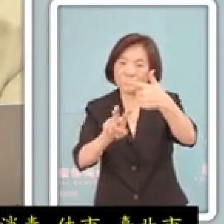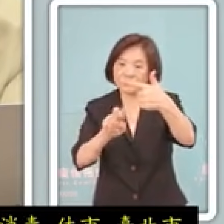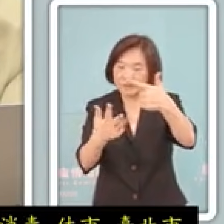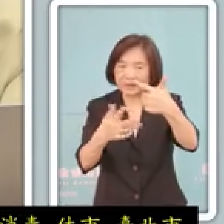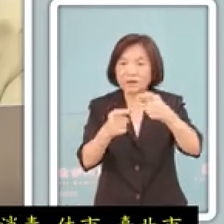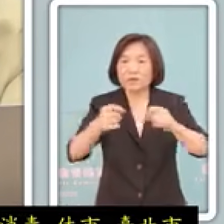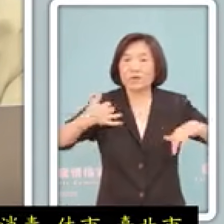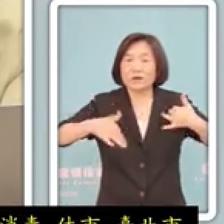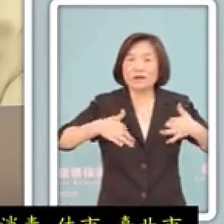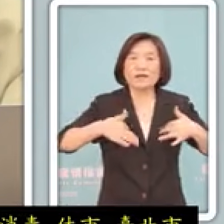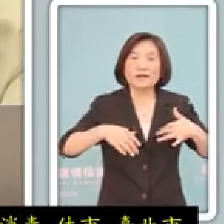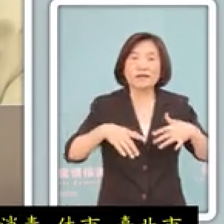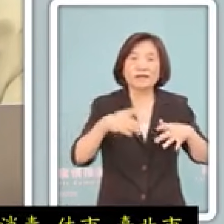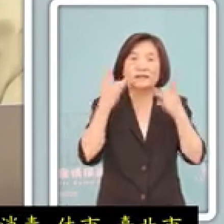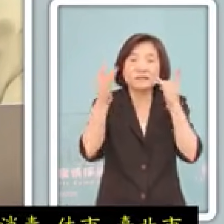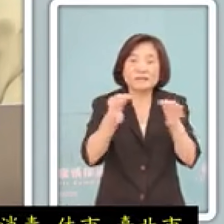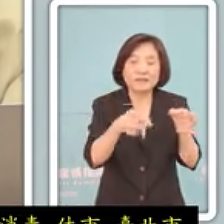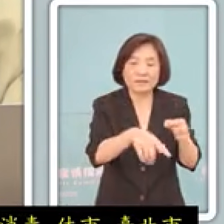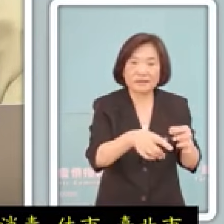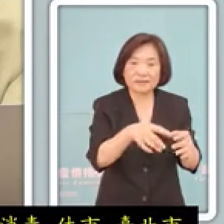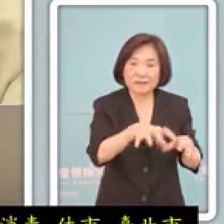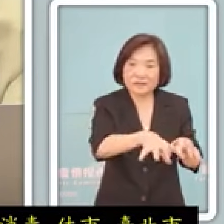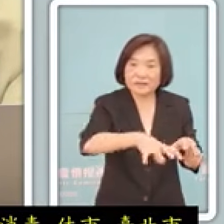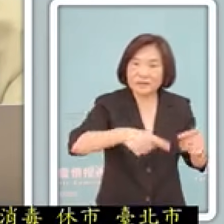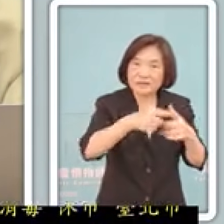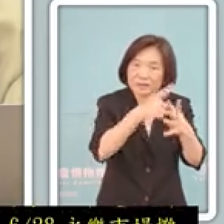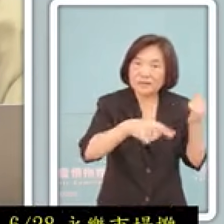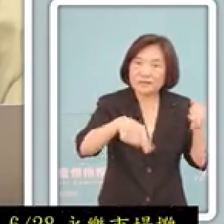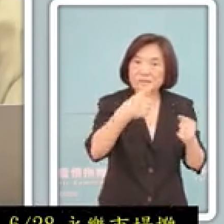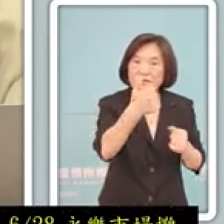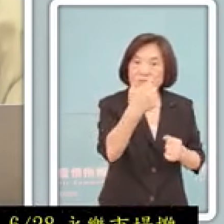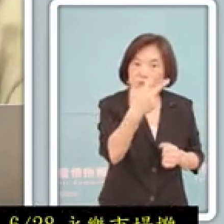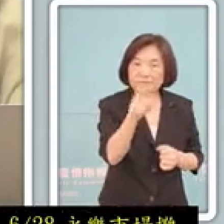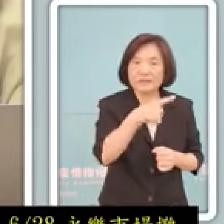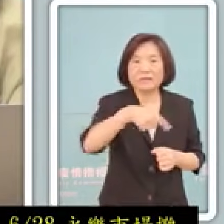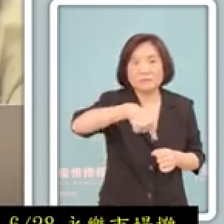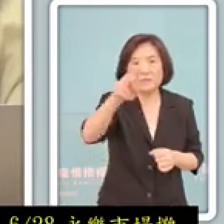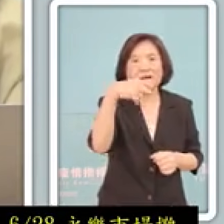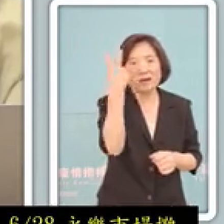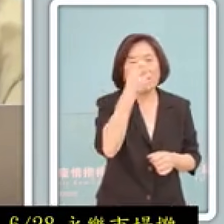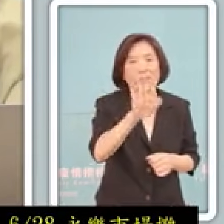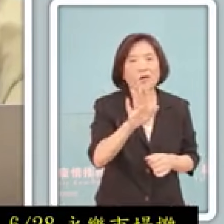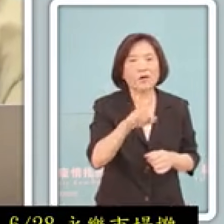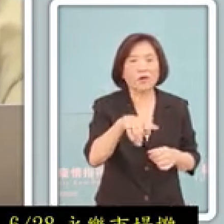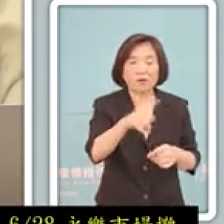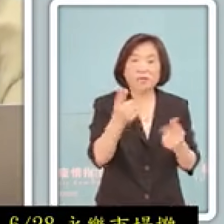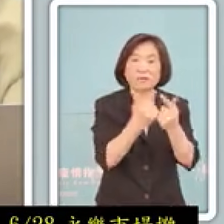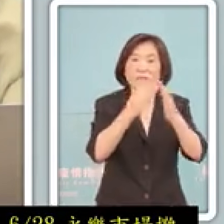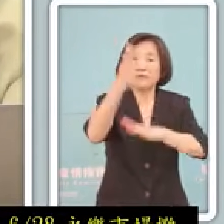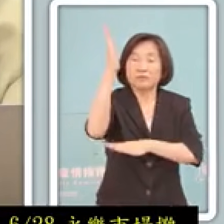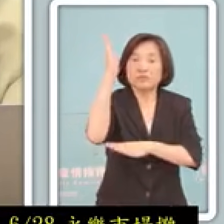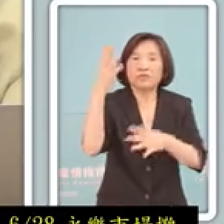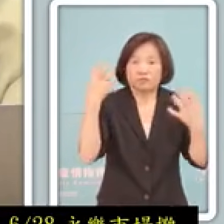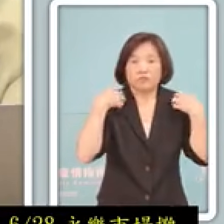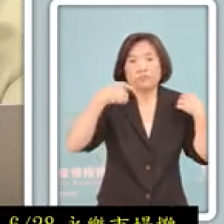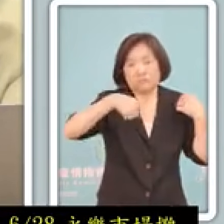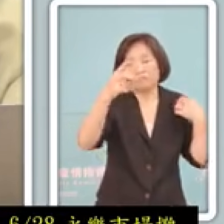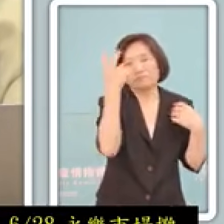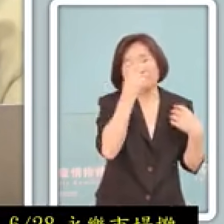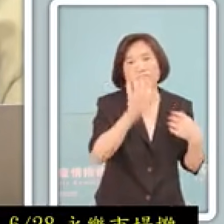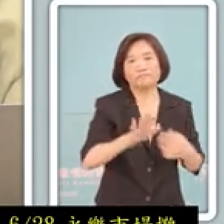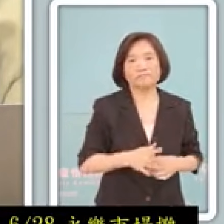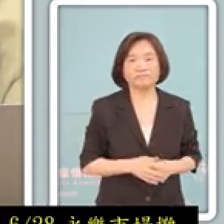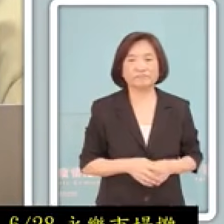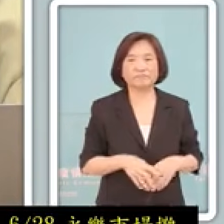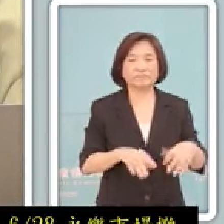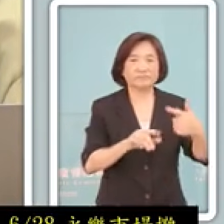乐市场的摊商跟从业人员总共有157个人去进行了筛检，这也是由台北市政府来做安排。